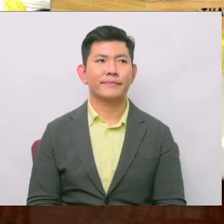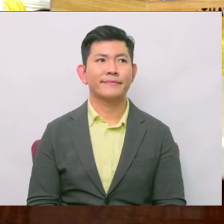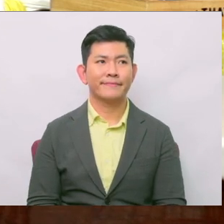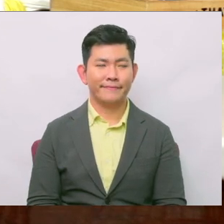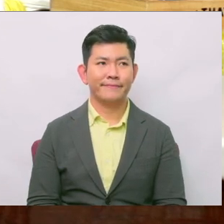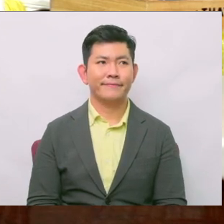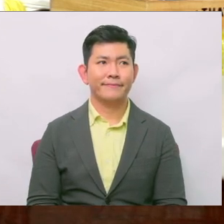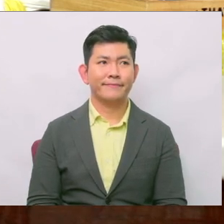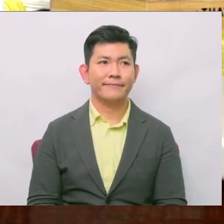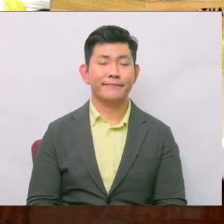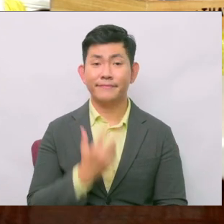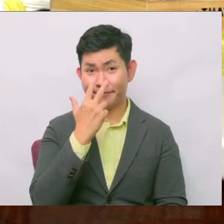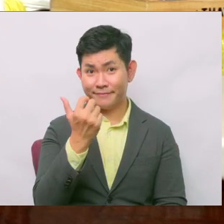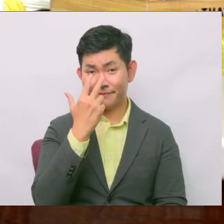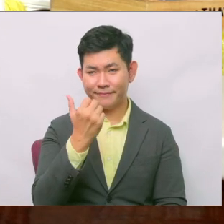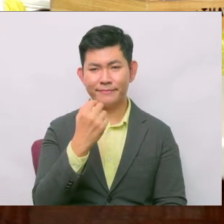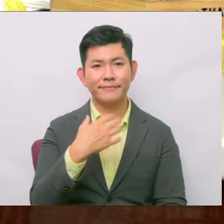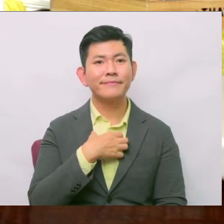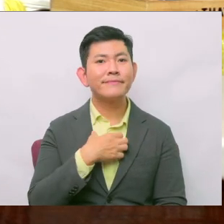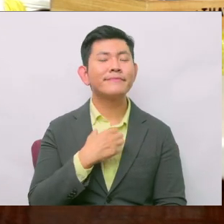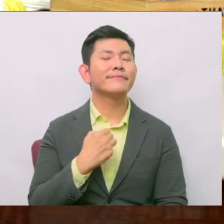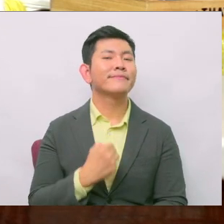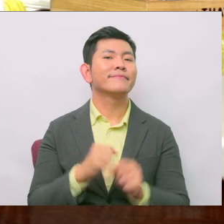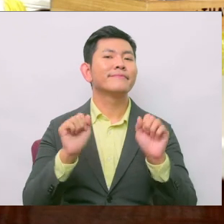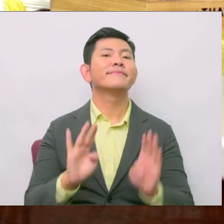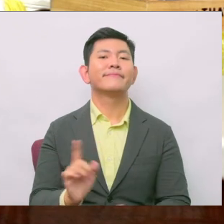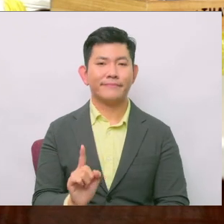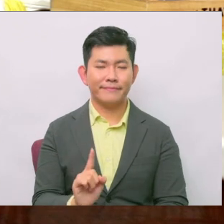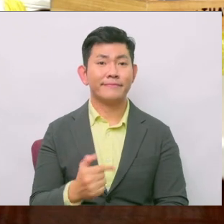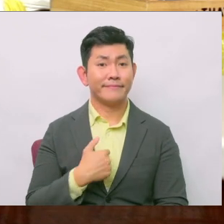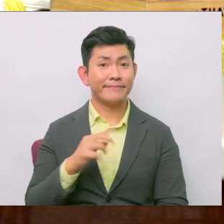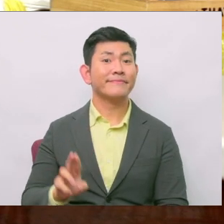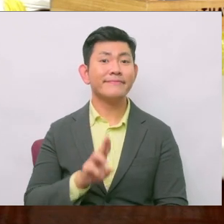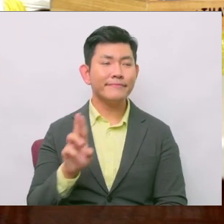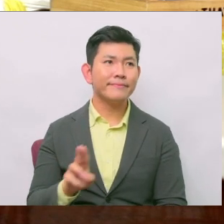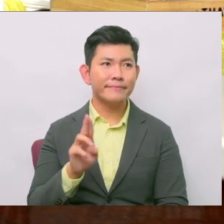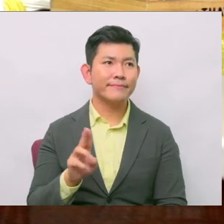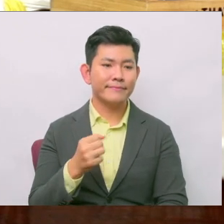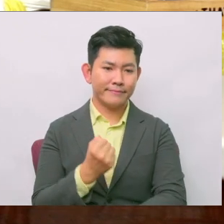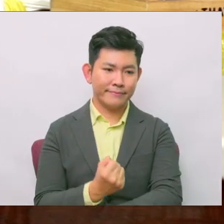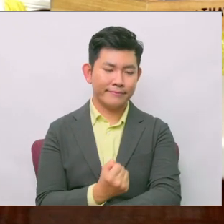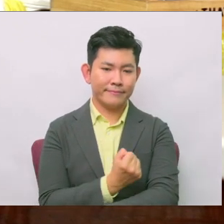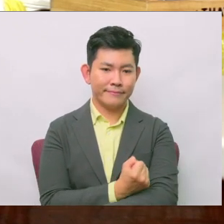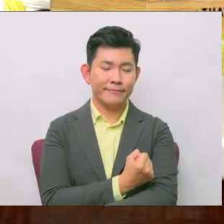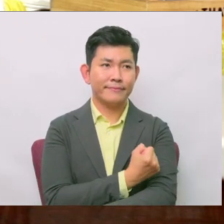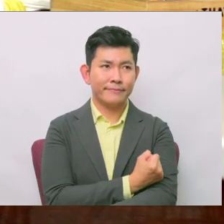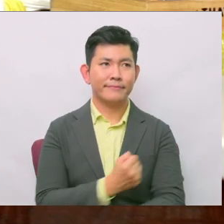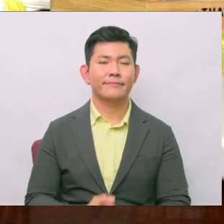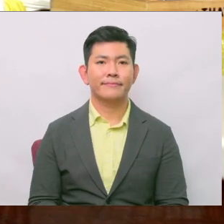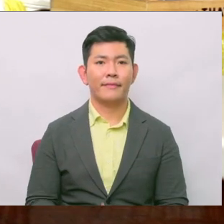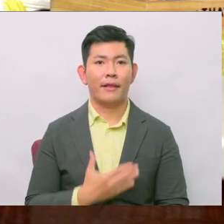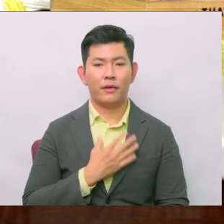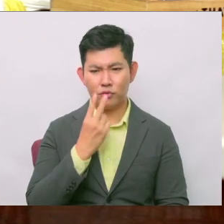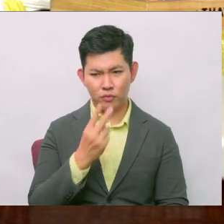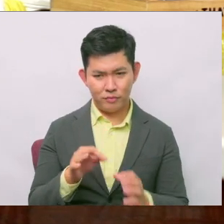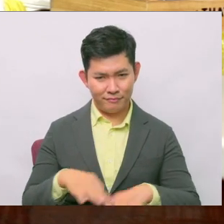ที่ว่าเป้าหมายวัตถุประสงค์หลักของการใช้นะคะลูกประคบของเราตัวยาในลูกประคบเราเน้นเรื่องอะไรเป็นน